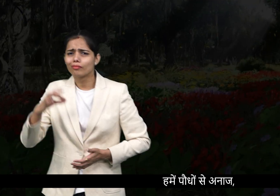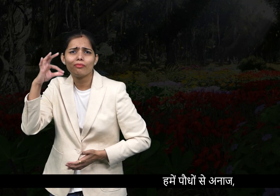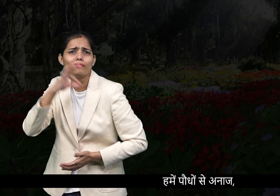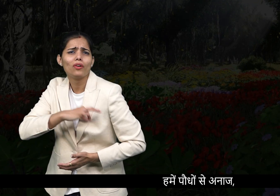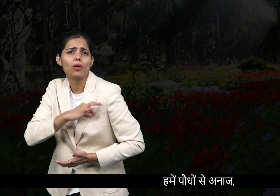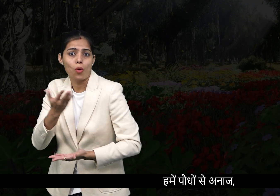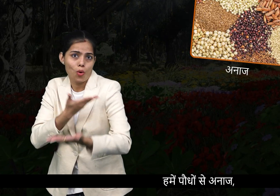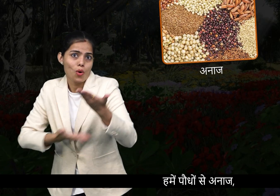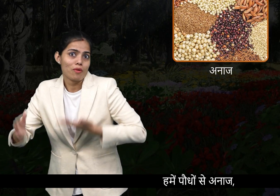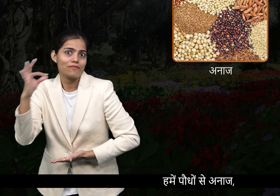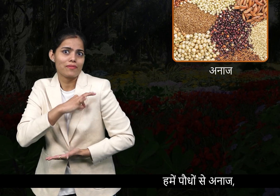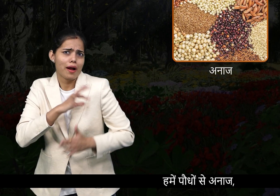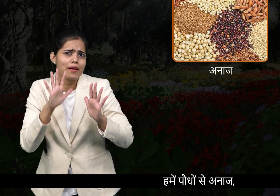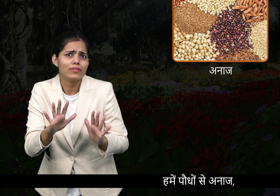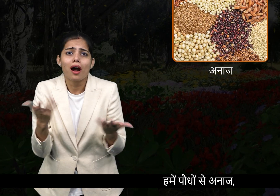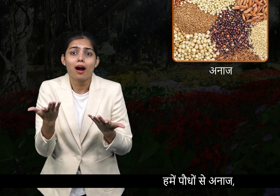हमें पौधों से अनाज,